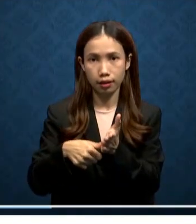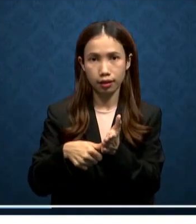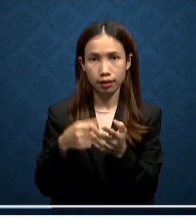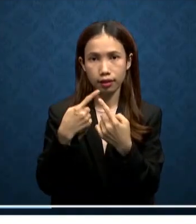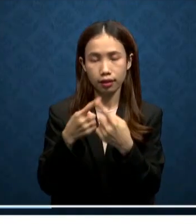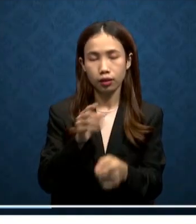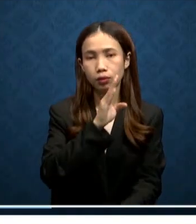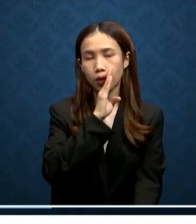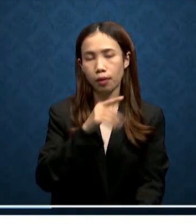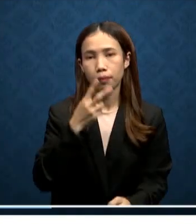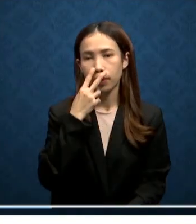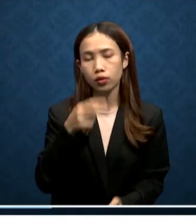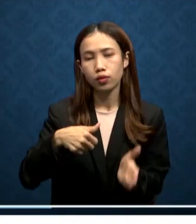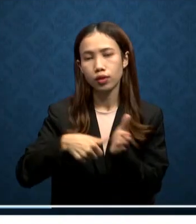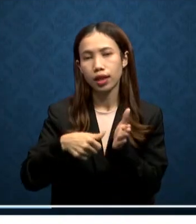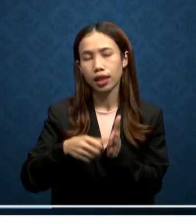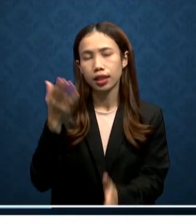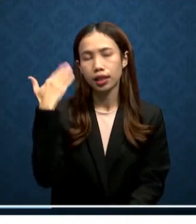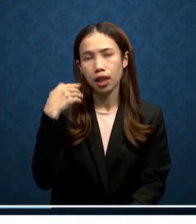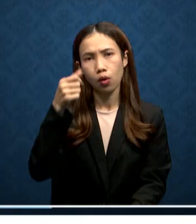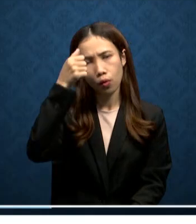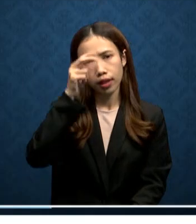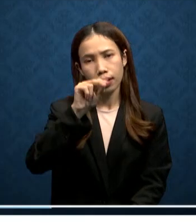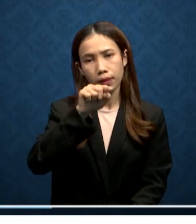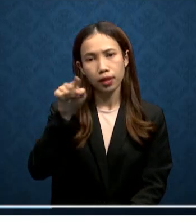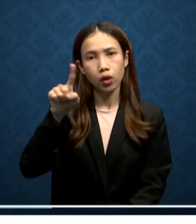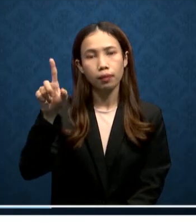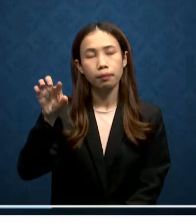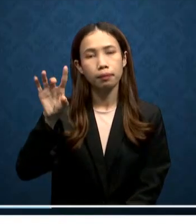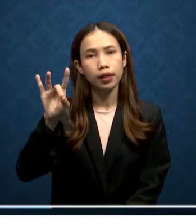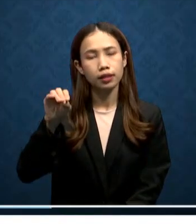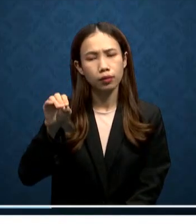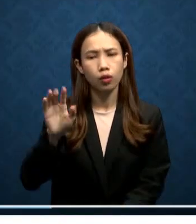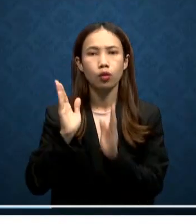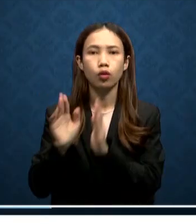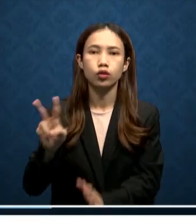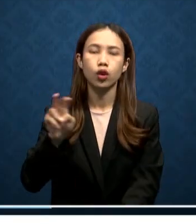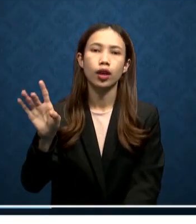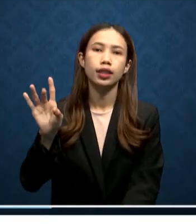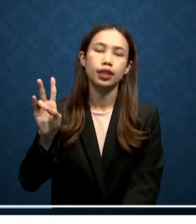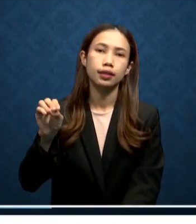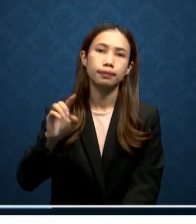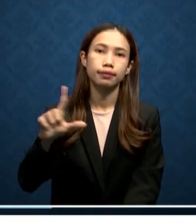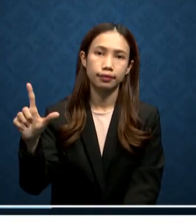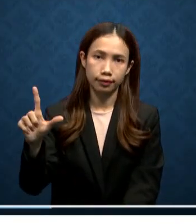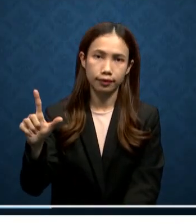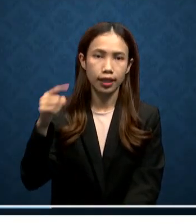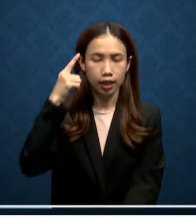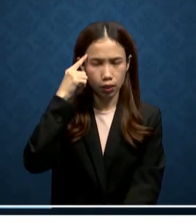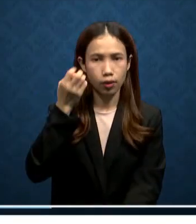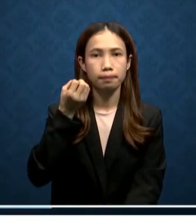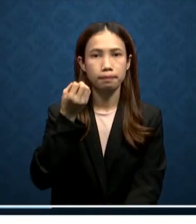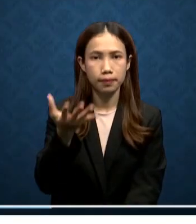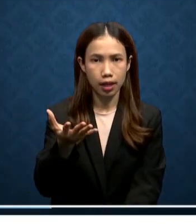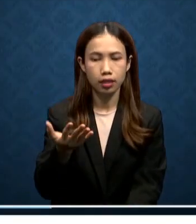ถ้าไปดูหนี้ตั้งแต่ 30วันถึง 180วันเนี่ย 270ล้านก็ยังมากอยู่คือจะเห็น